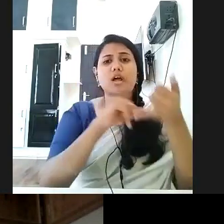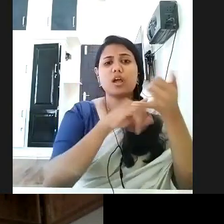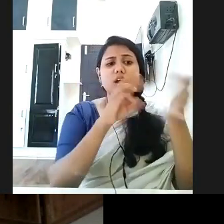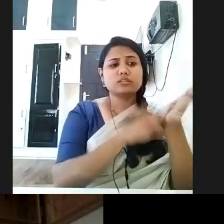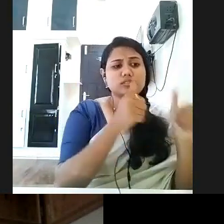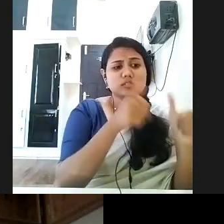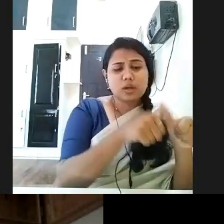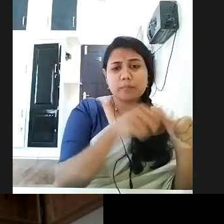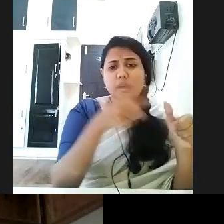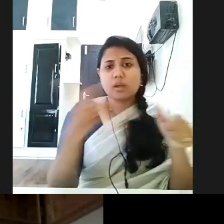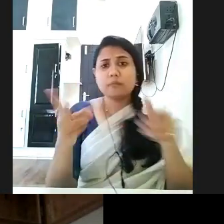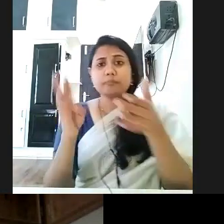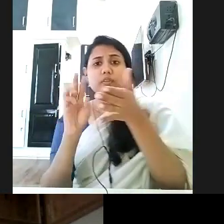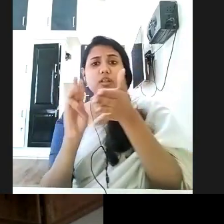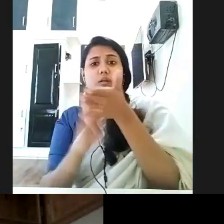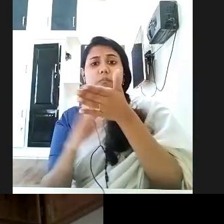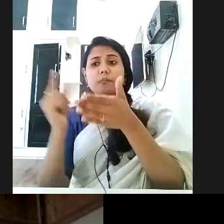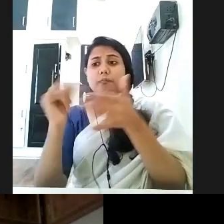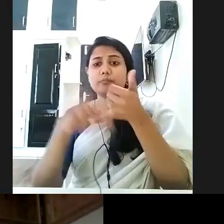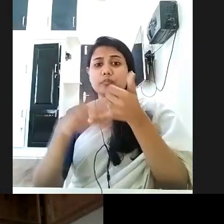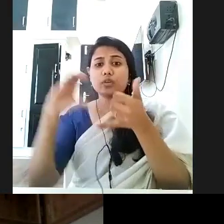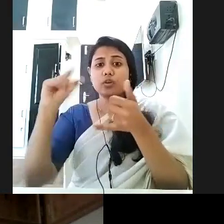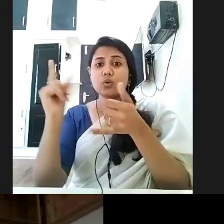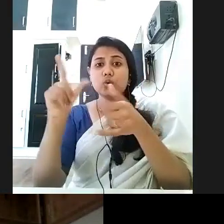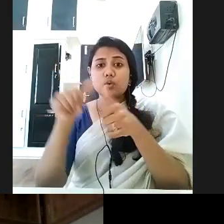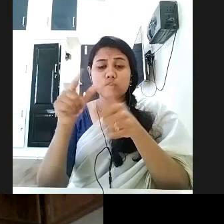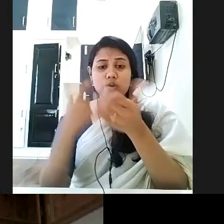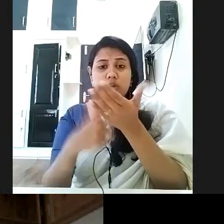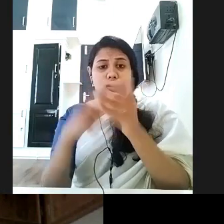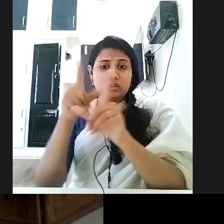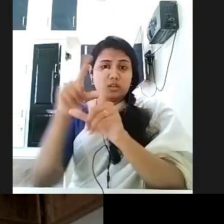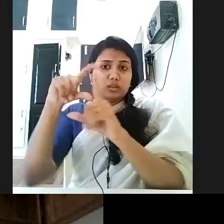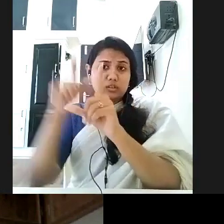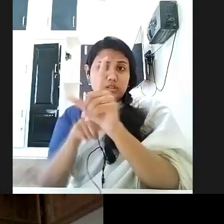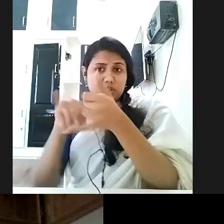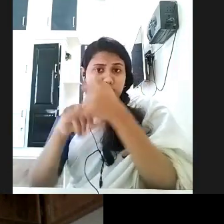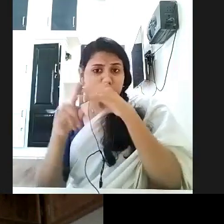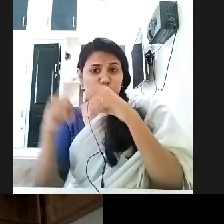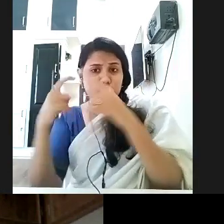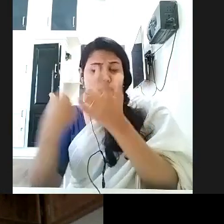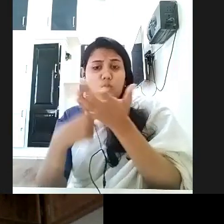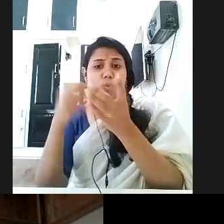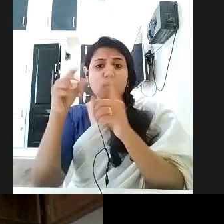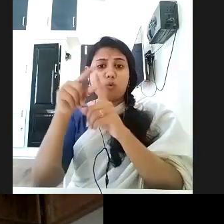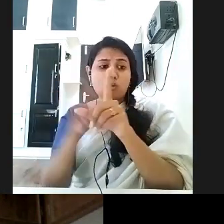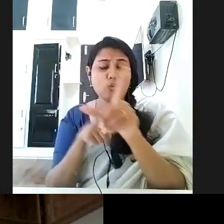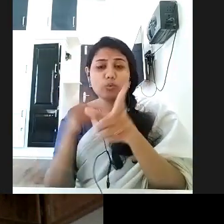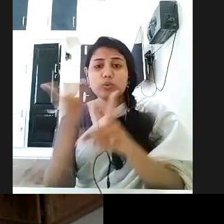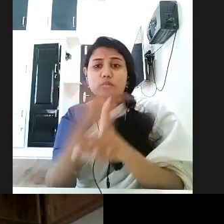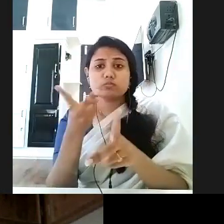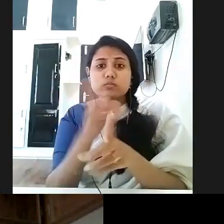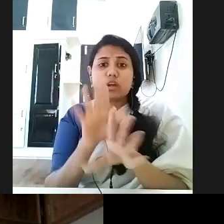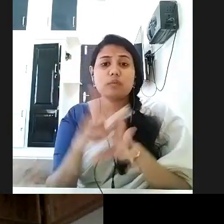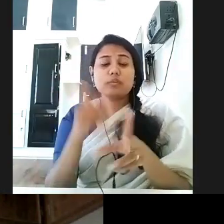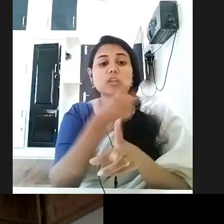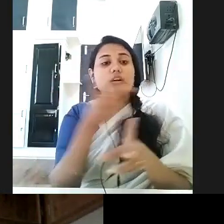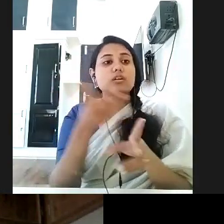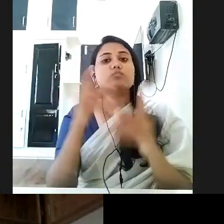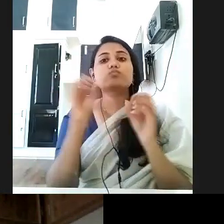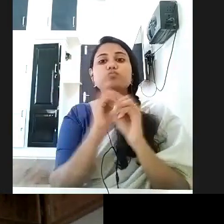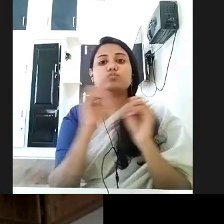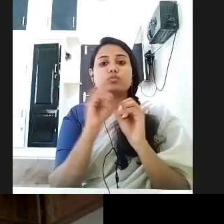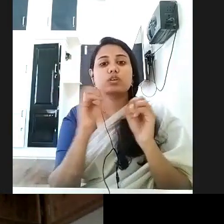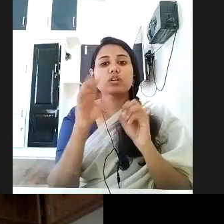കുറെ മസ്കുലർ ഡിസ്ട്രോഫി പറഞ്ഞ് 17-18 വയസ്സ് വരെ ഇങ്ങനെ നടന്നു പോകുന്ന ആൾക്കാരുണ്ട്. സഡൻലി ഐ എം സീയിങ് ദം ദാറ്റ് ഇസ് നോട്ട് മസ്കുലർ ഡിസ്ട്രോഫി, ഇറ്റ്